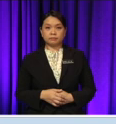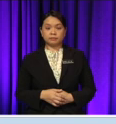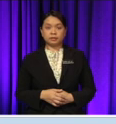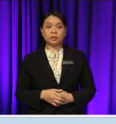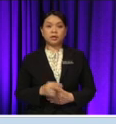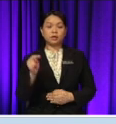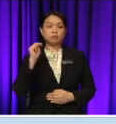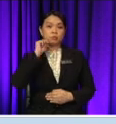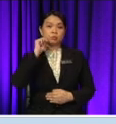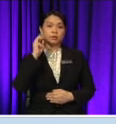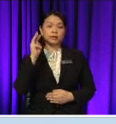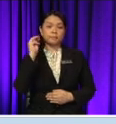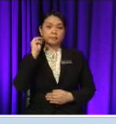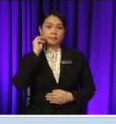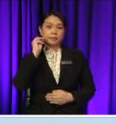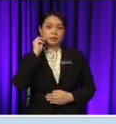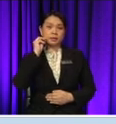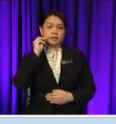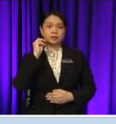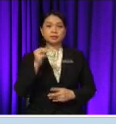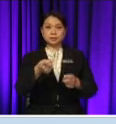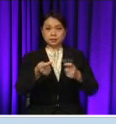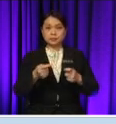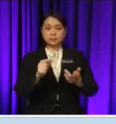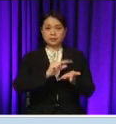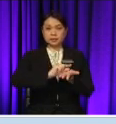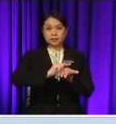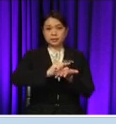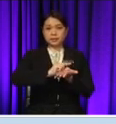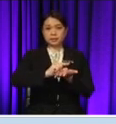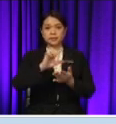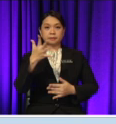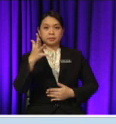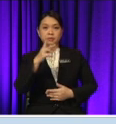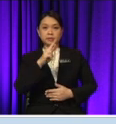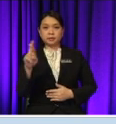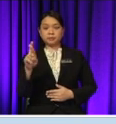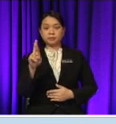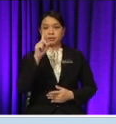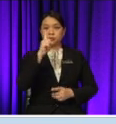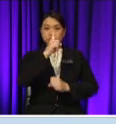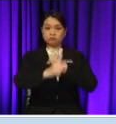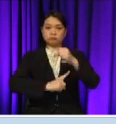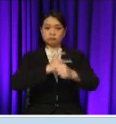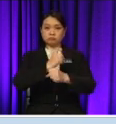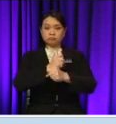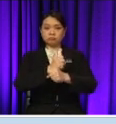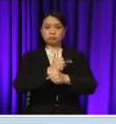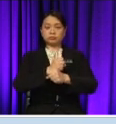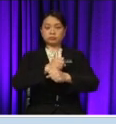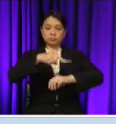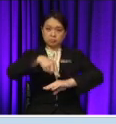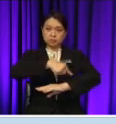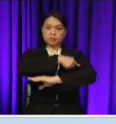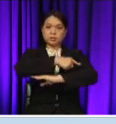seorang pekongsi menerima gaji sebanyak 15.000 setahun sepanjang tahun